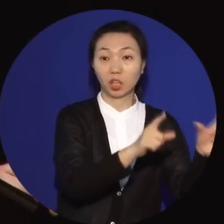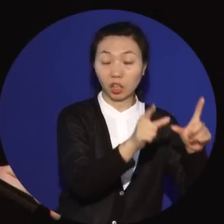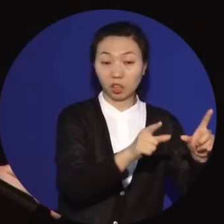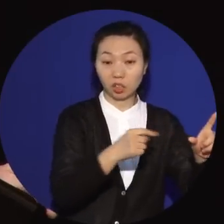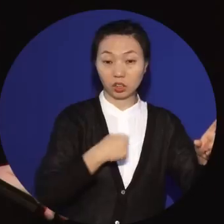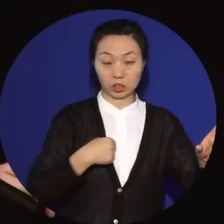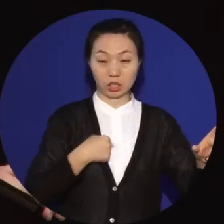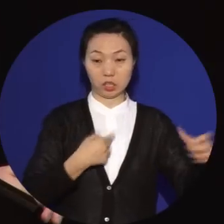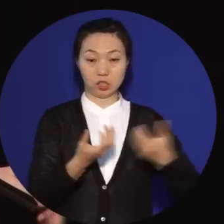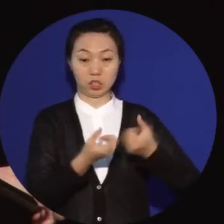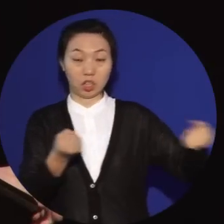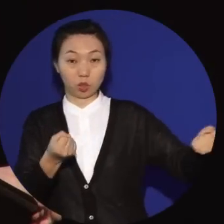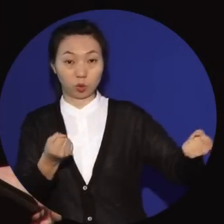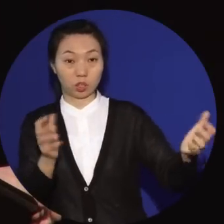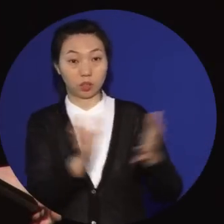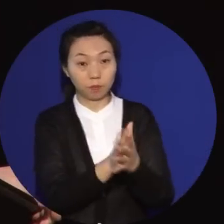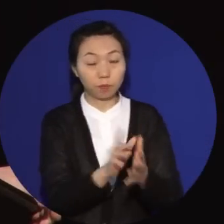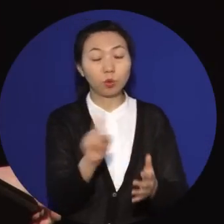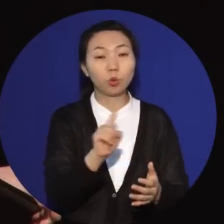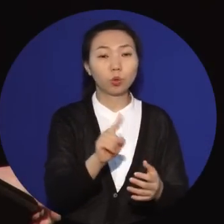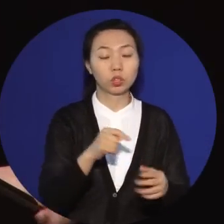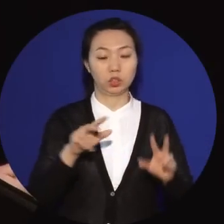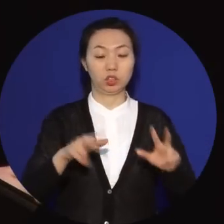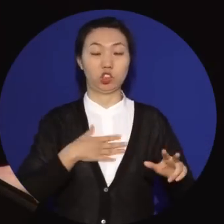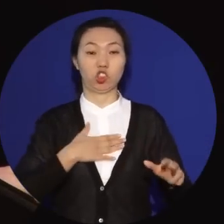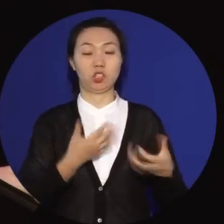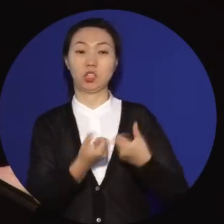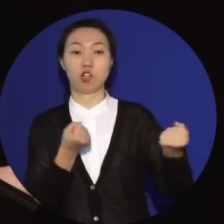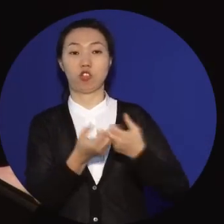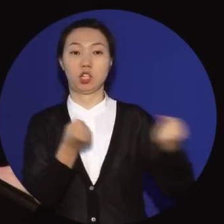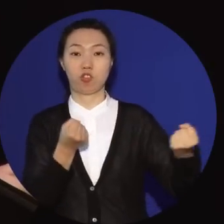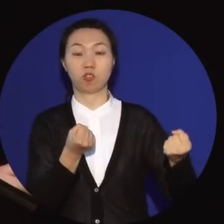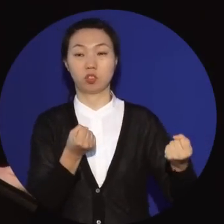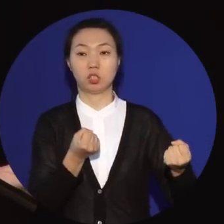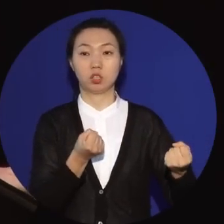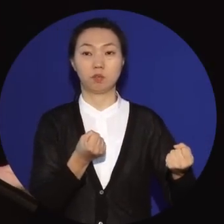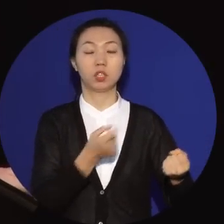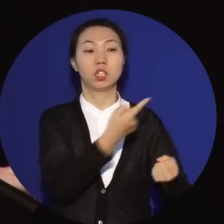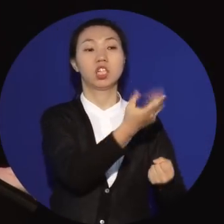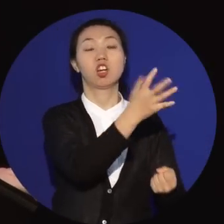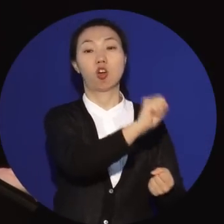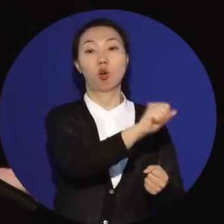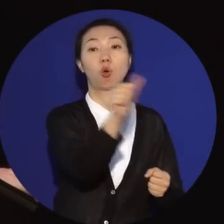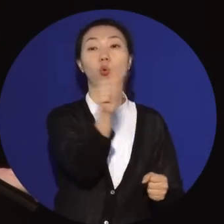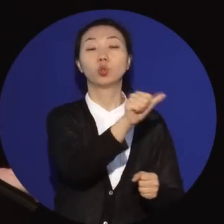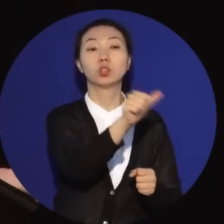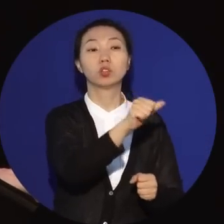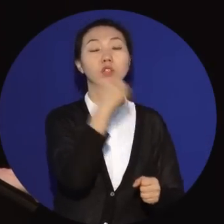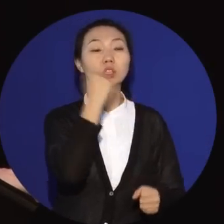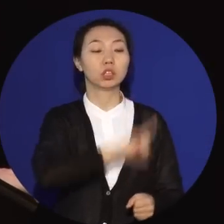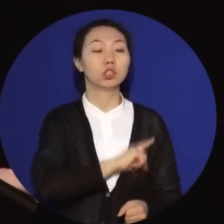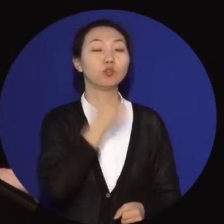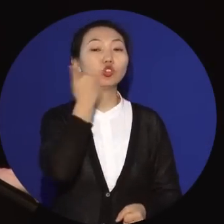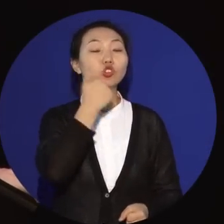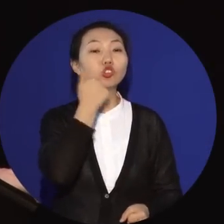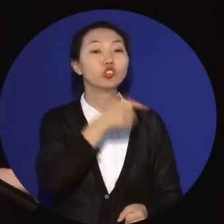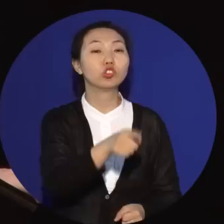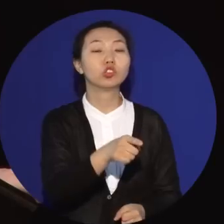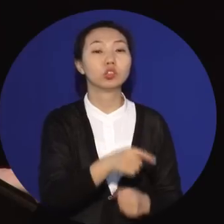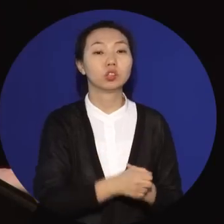근데 그건 누구 살아? 자기는 그럼 따로 살아요? 같이 살아요? 따로 살아요. 지금? 예. 그럼 그 명, 그 1억 5천은 누구 명의로 돼